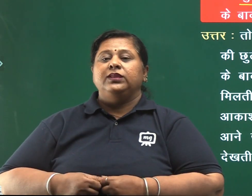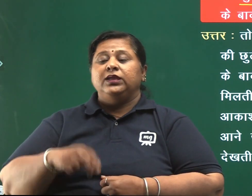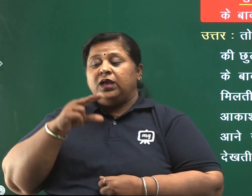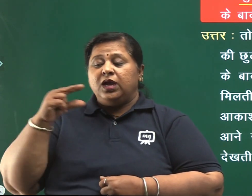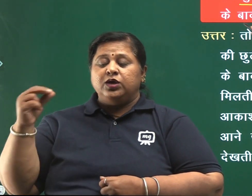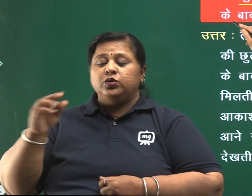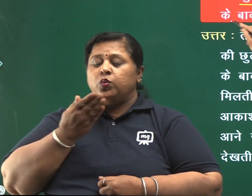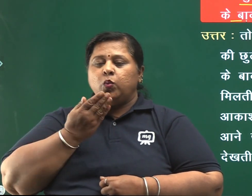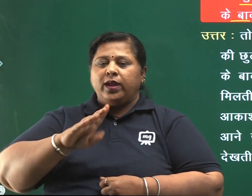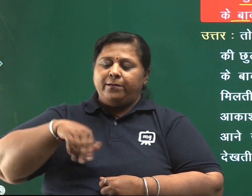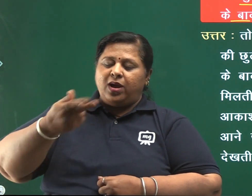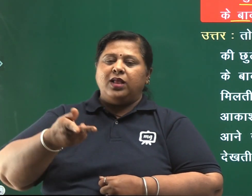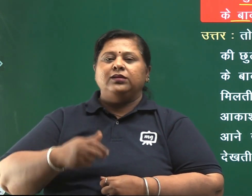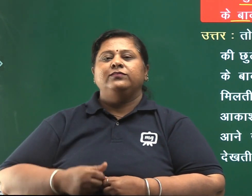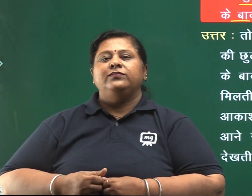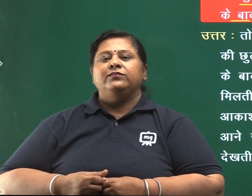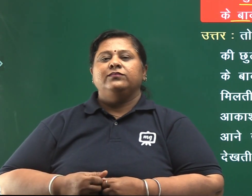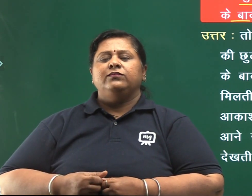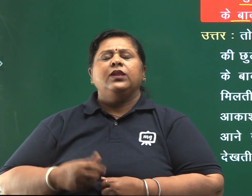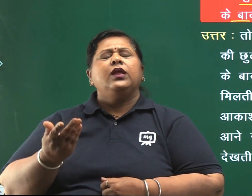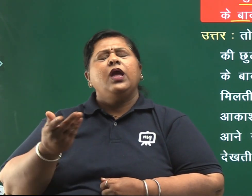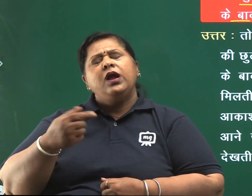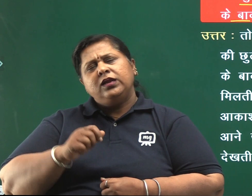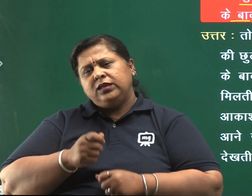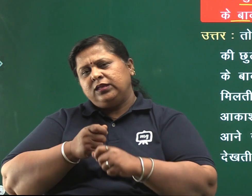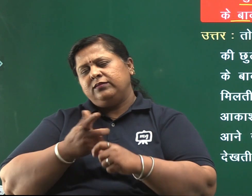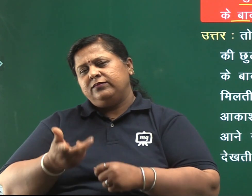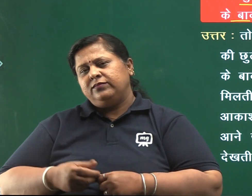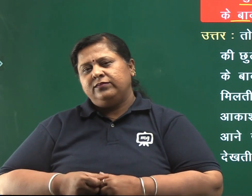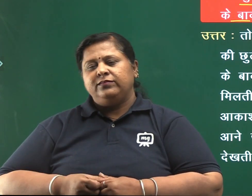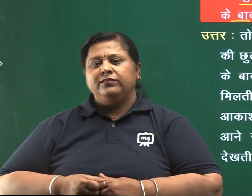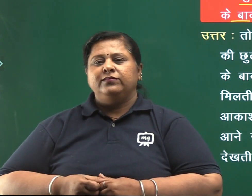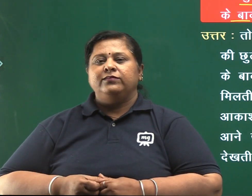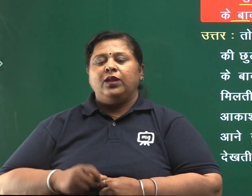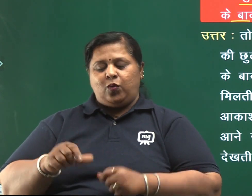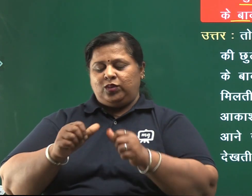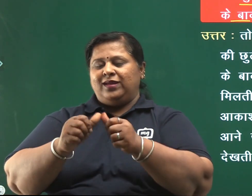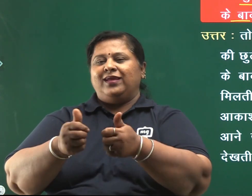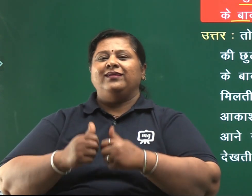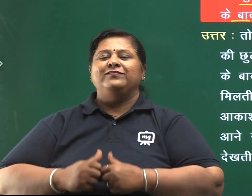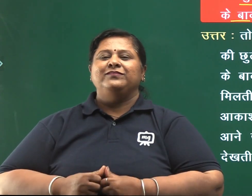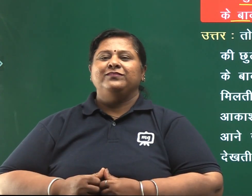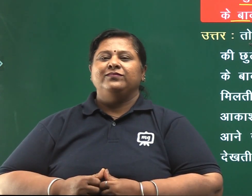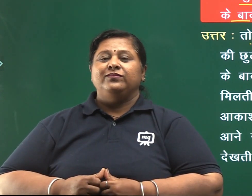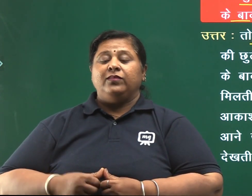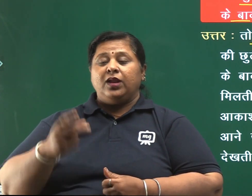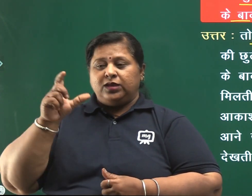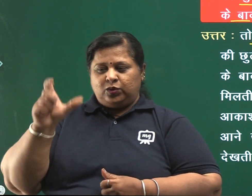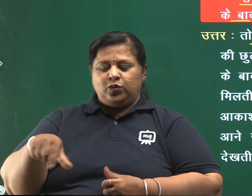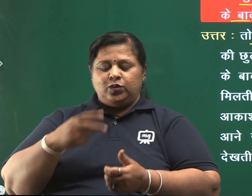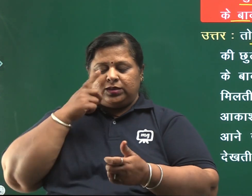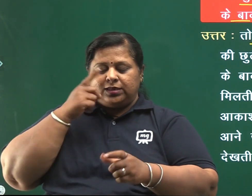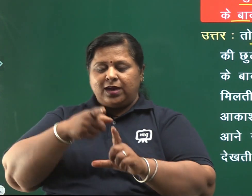या स्कूल के बाद क्या करती थी? उत्तर है तोतो